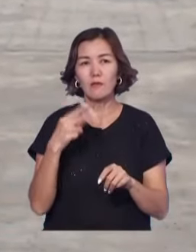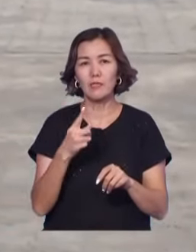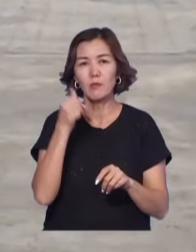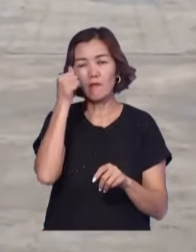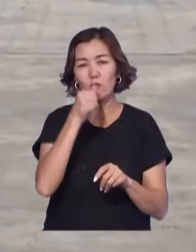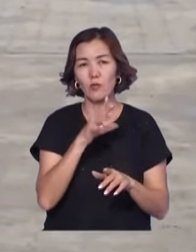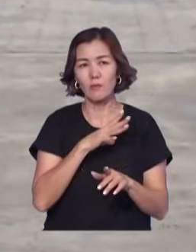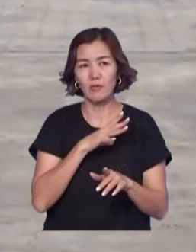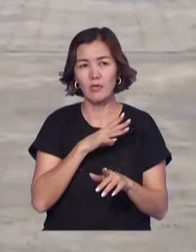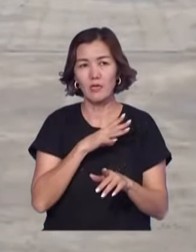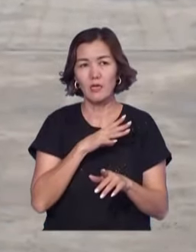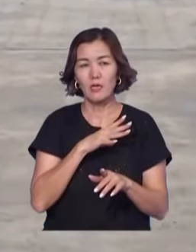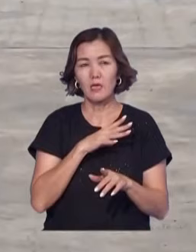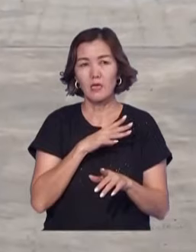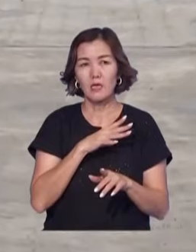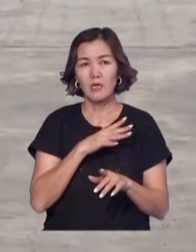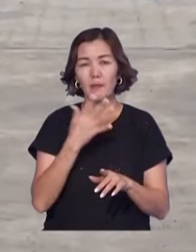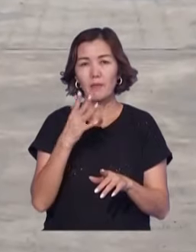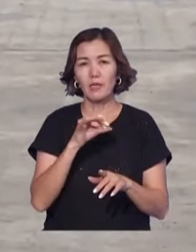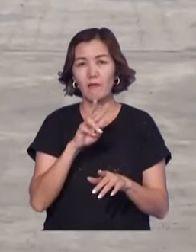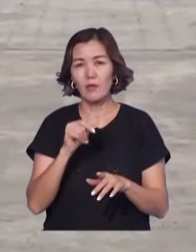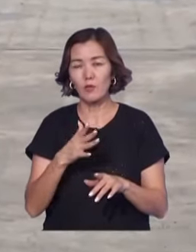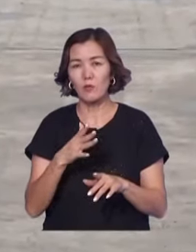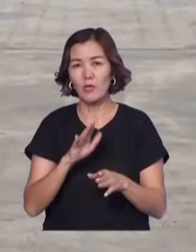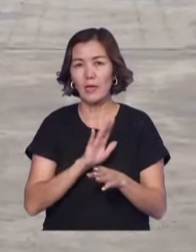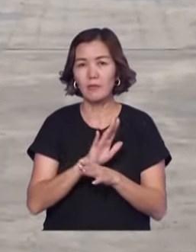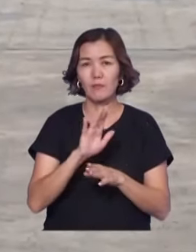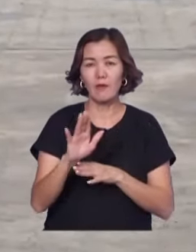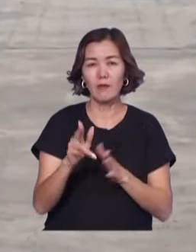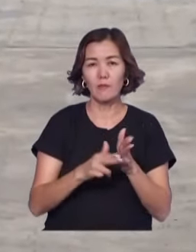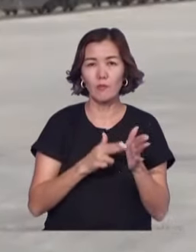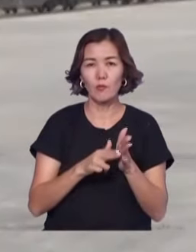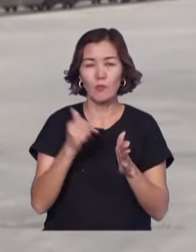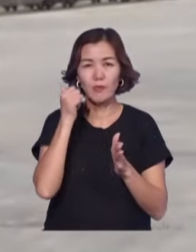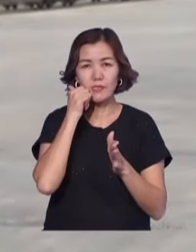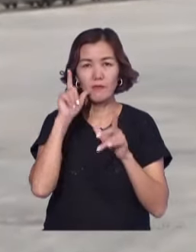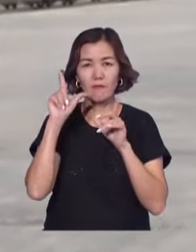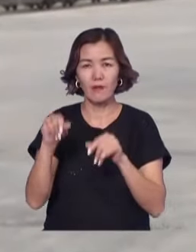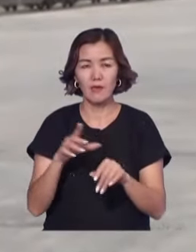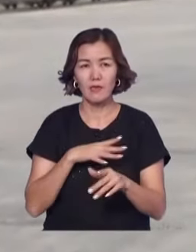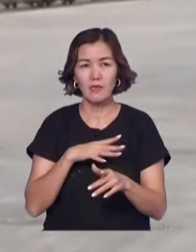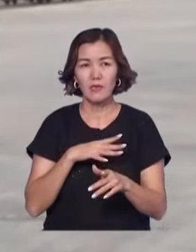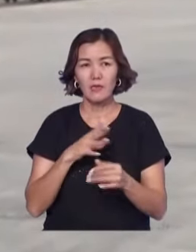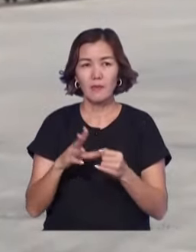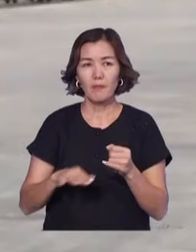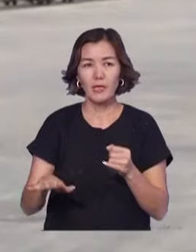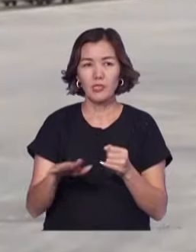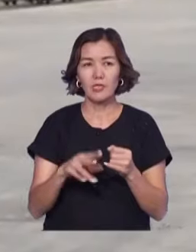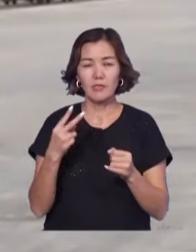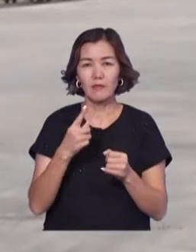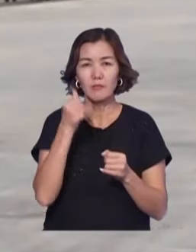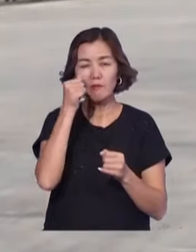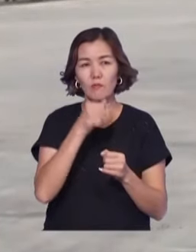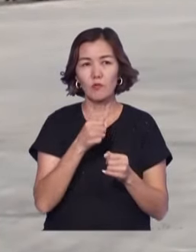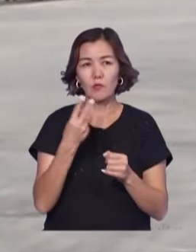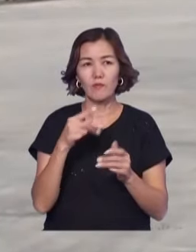2021 года, введено в эксплуатацию. 5 июня отсюда был отправлен первый поезд на Московский узел. Площадка наша, если в 2021 году